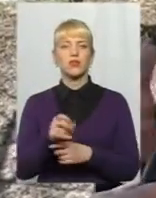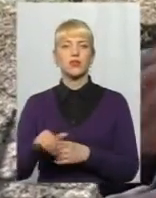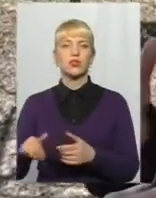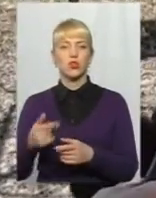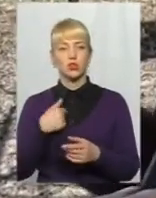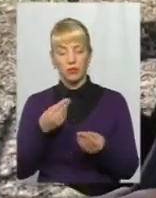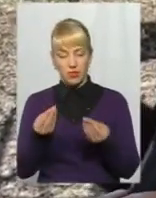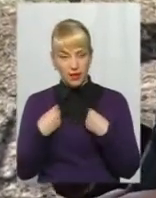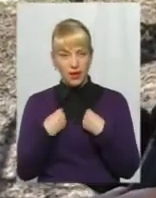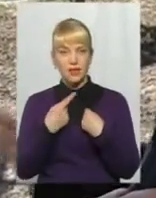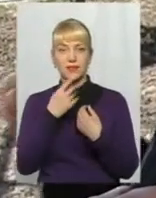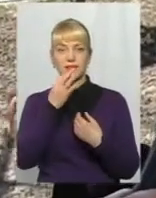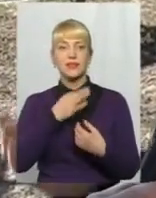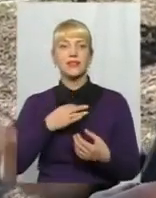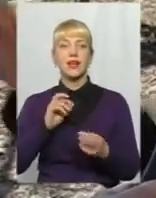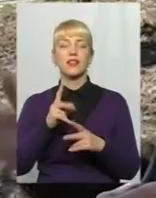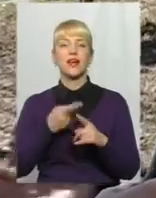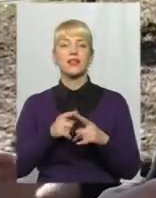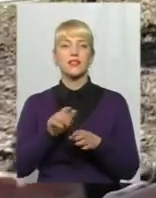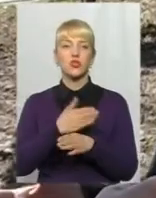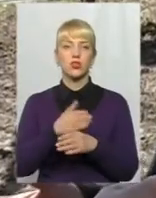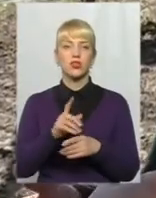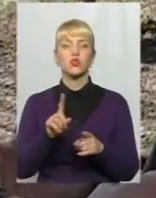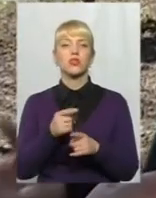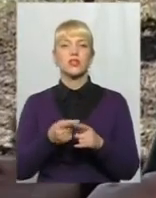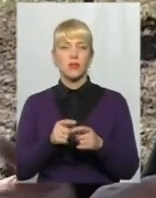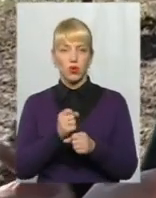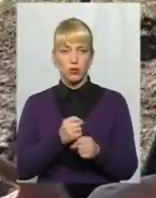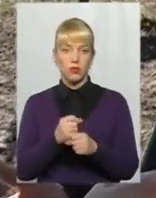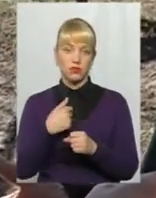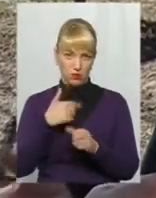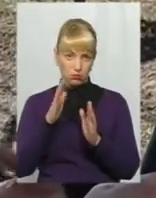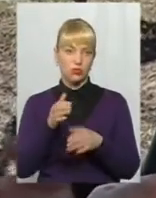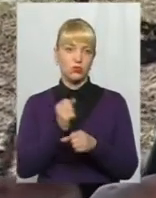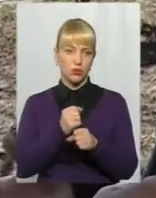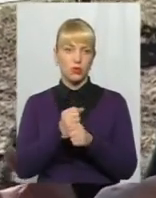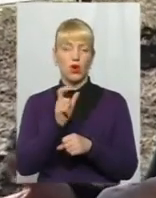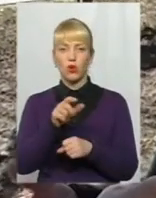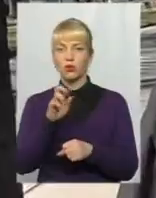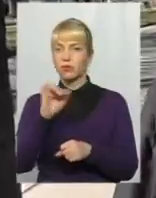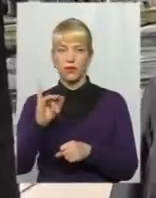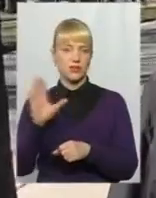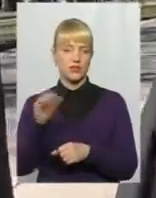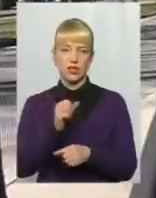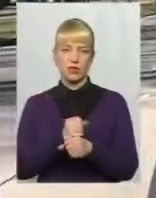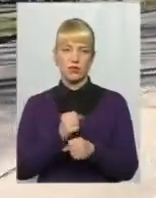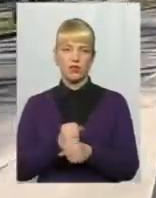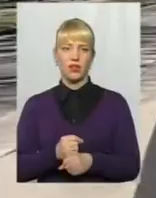щоб нам дали, сказали, як його сортувати, що з ним робити. Ти так будуть робити, люди би робили все. Оце